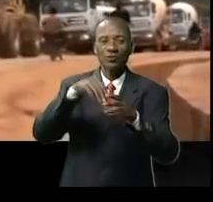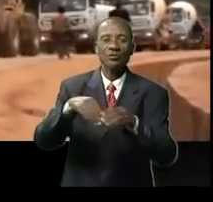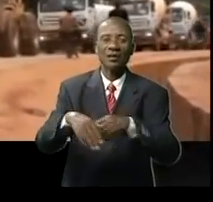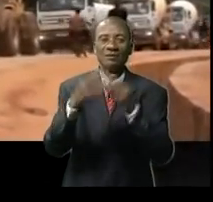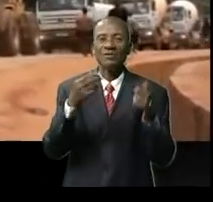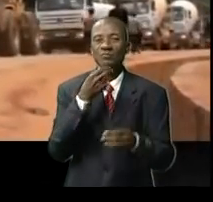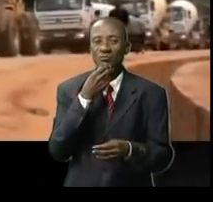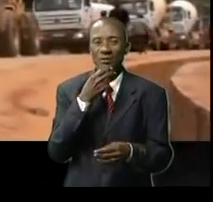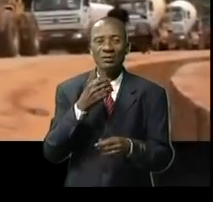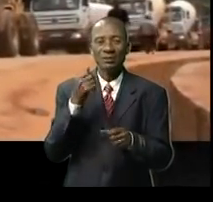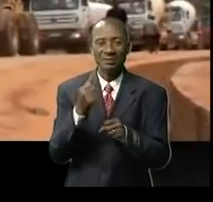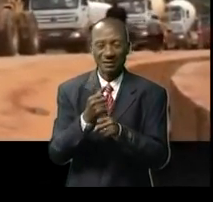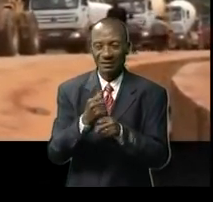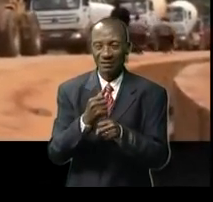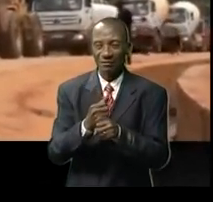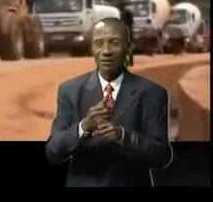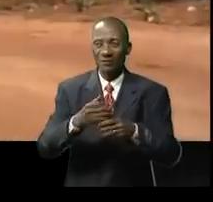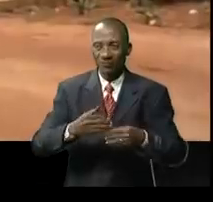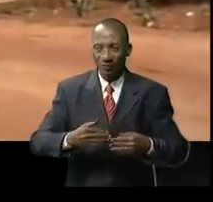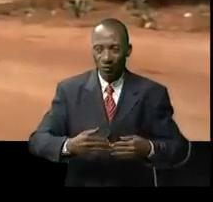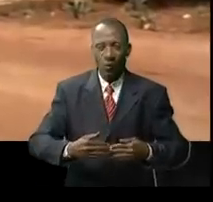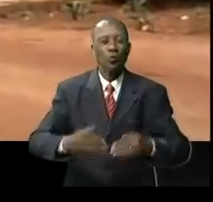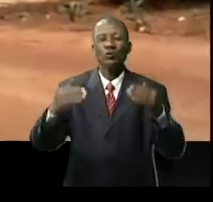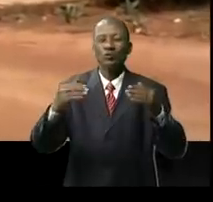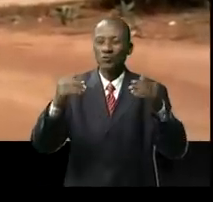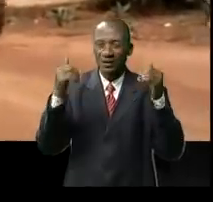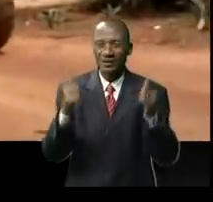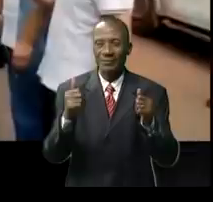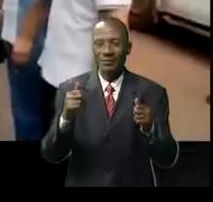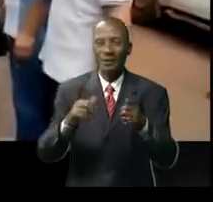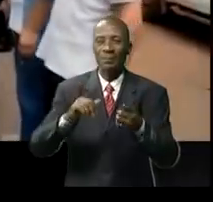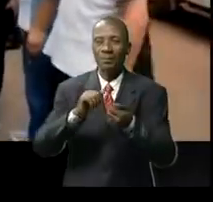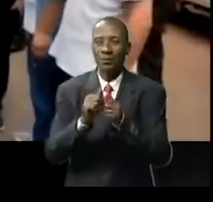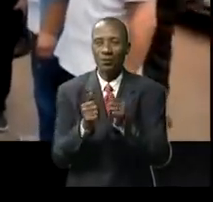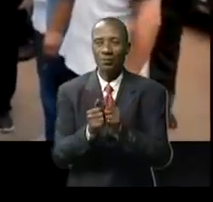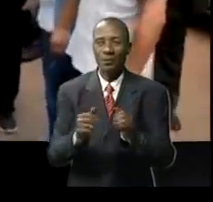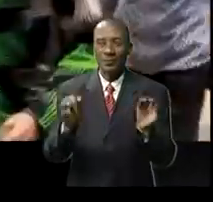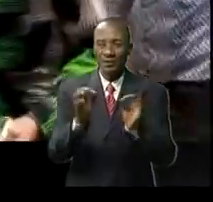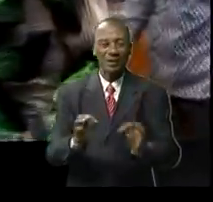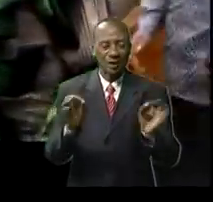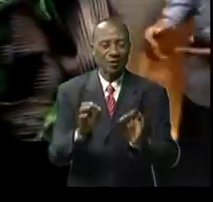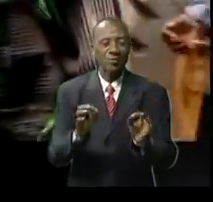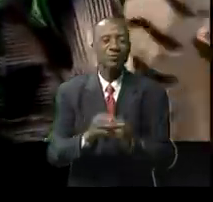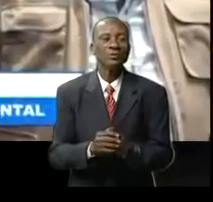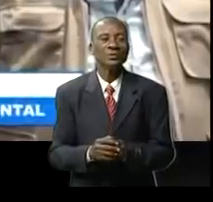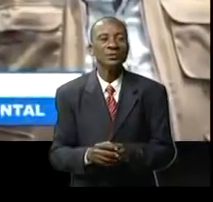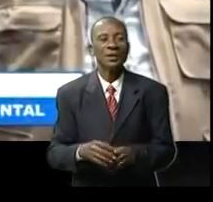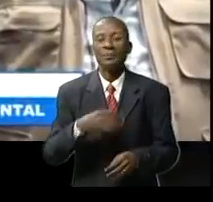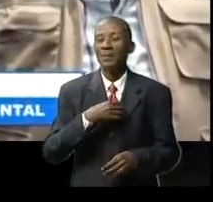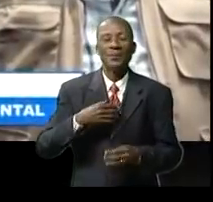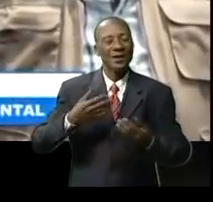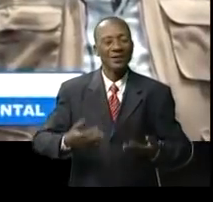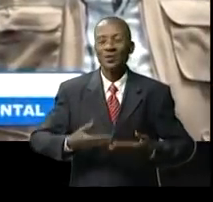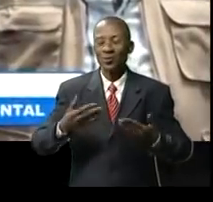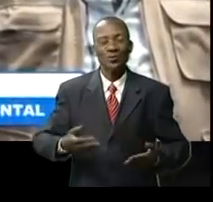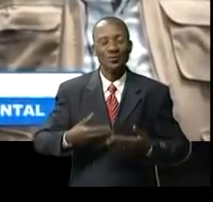fois-ci c'est la bonne avec l'arrivée des engins. La gouverneure de province intérimaire, Jeannette Longa Moussamba, s'est dit la plus heureuse. Voir ce que nous